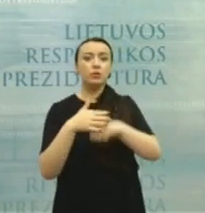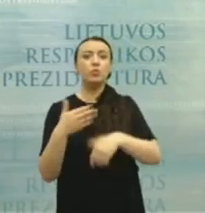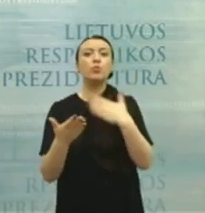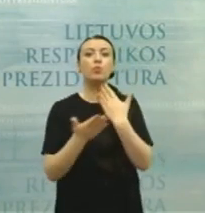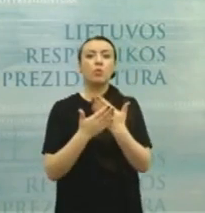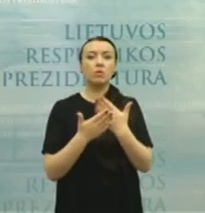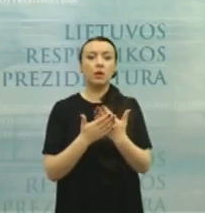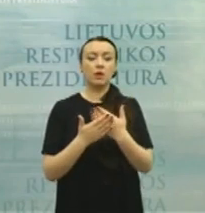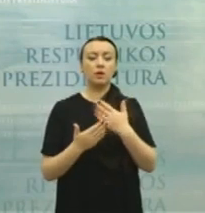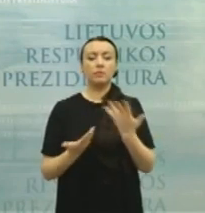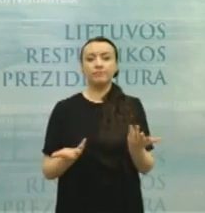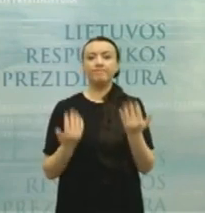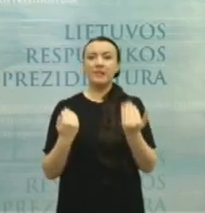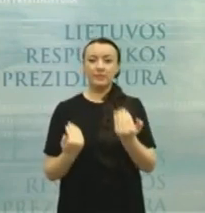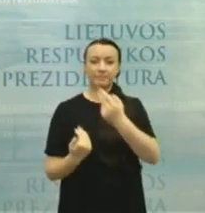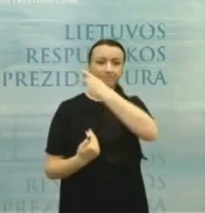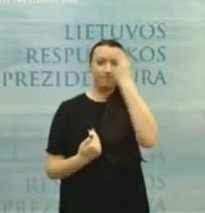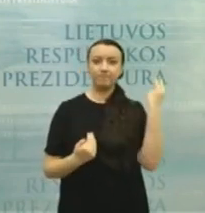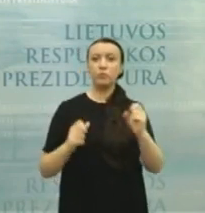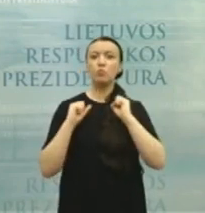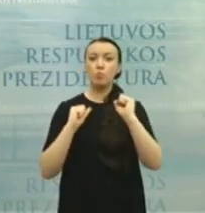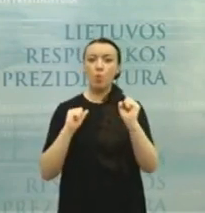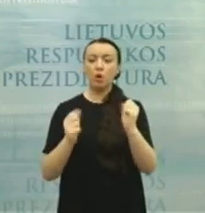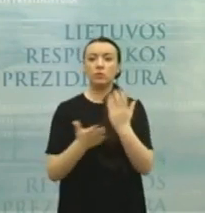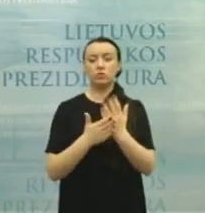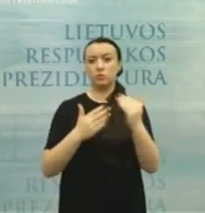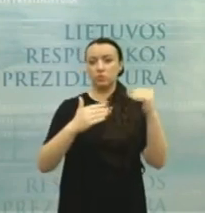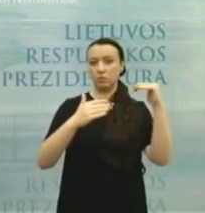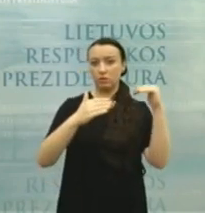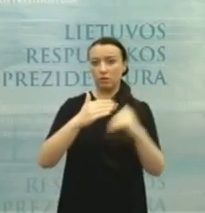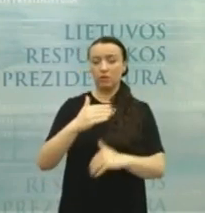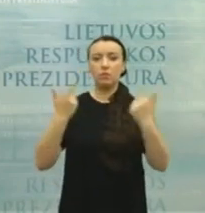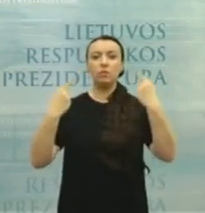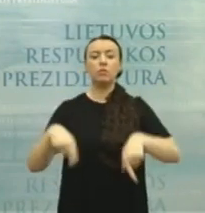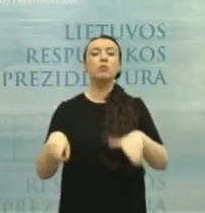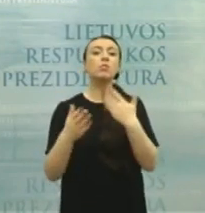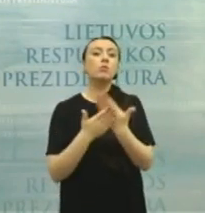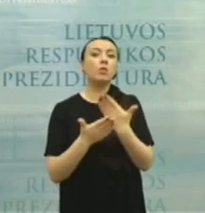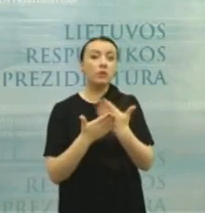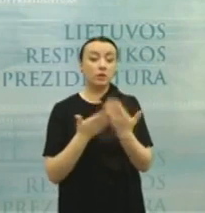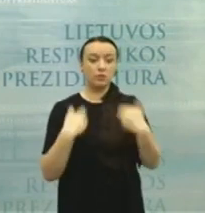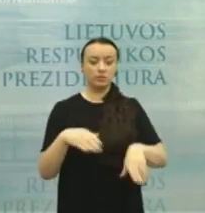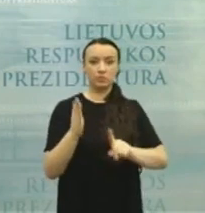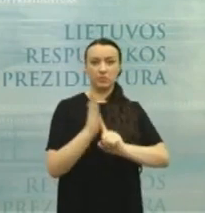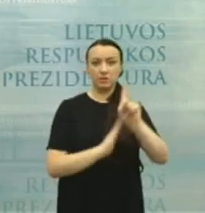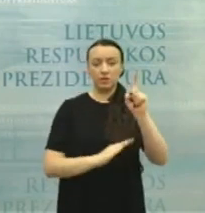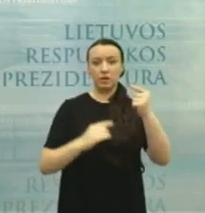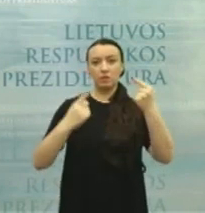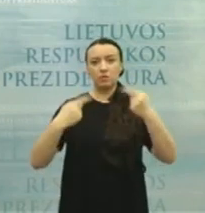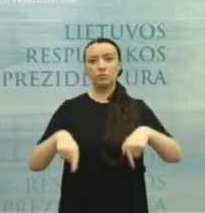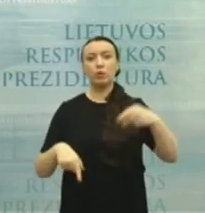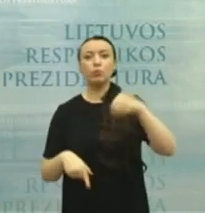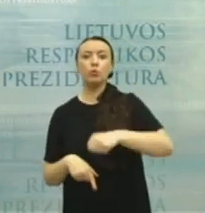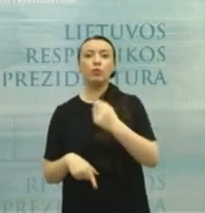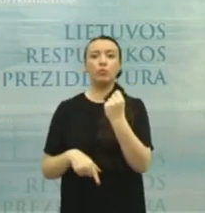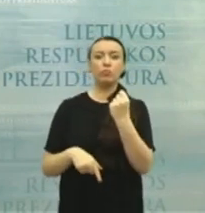mus sportas vis dėlto yra einantis žemyn ir tas ėjimas žemyn jau prasidėjęs dar